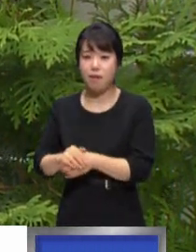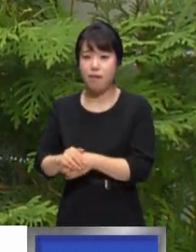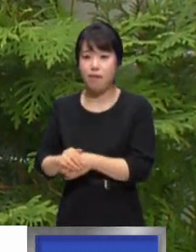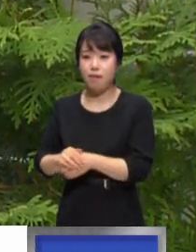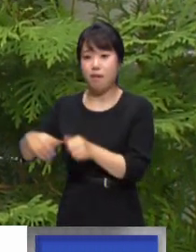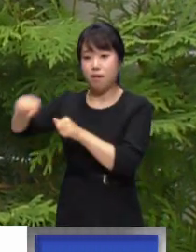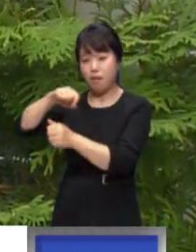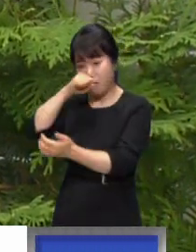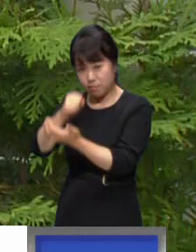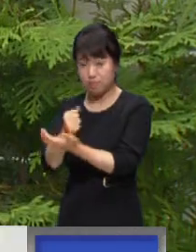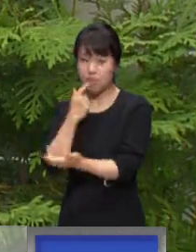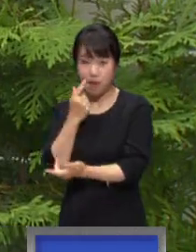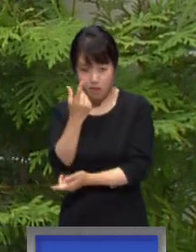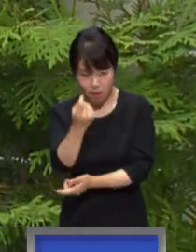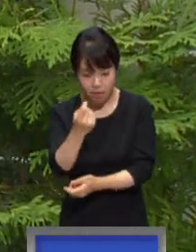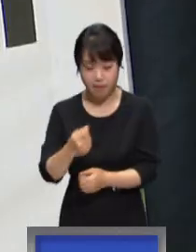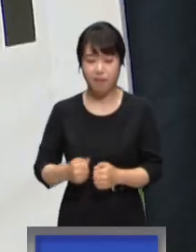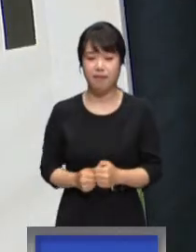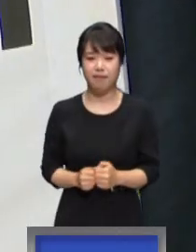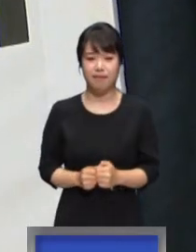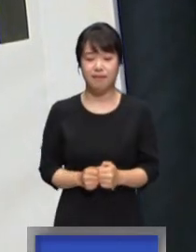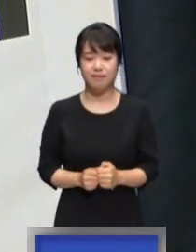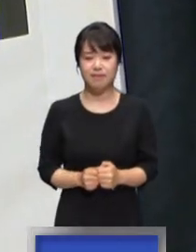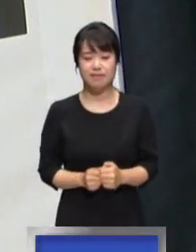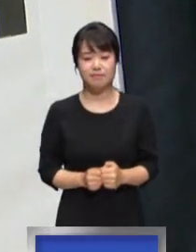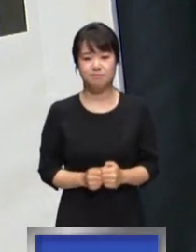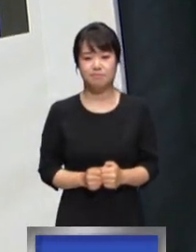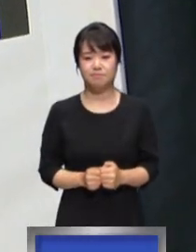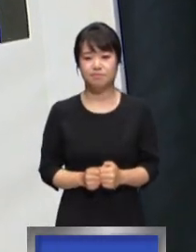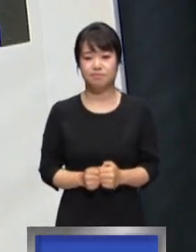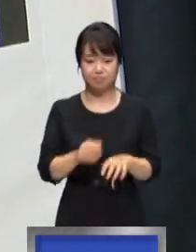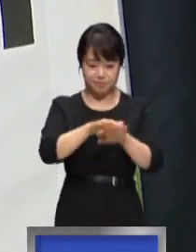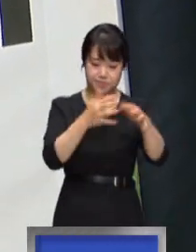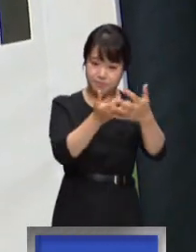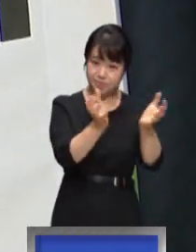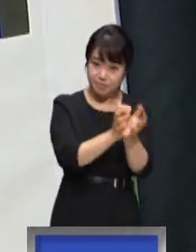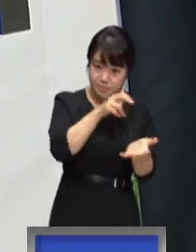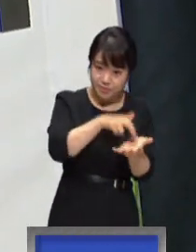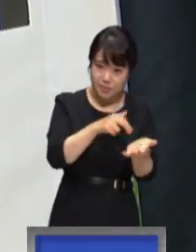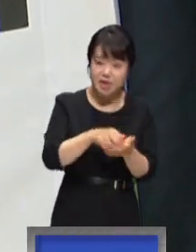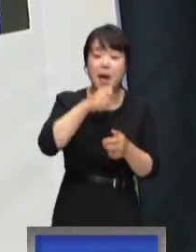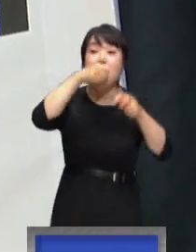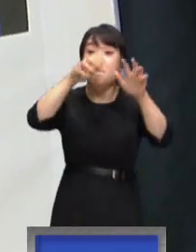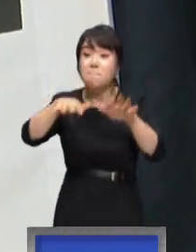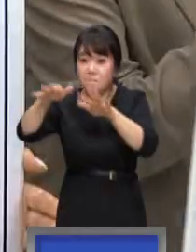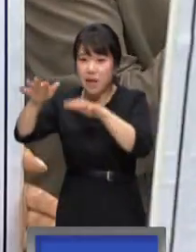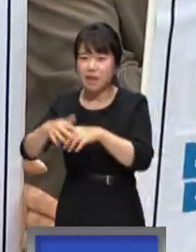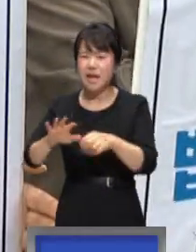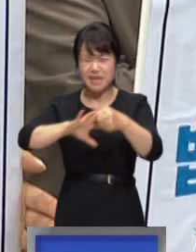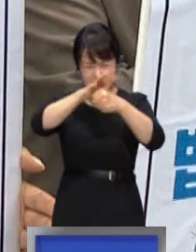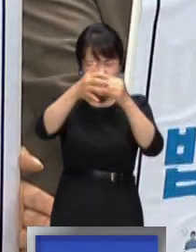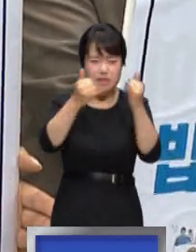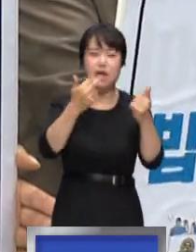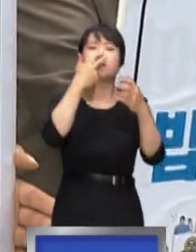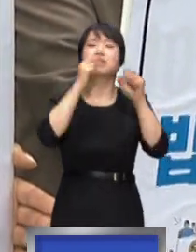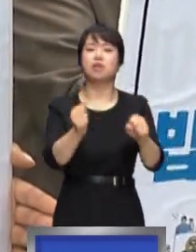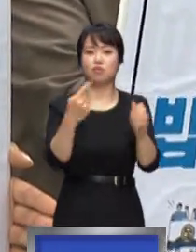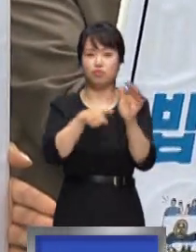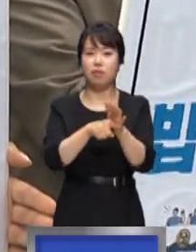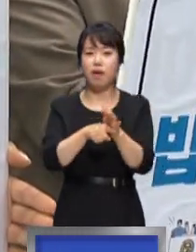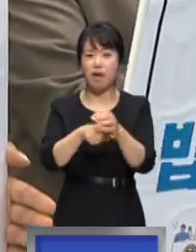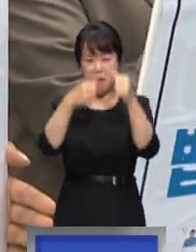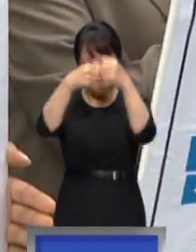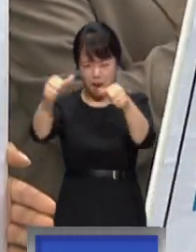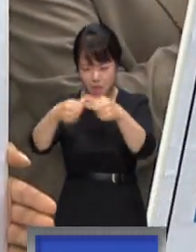게 맞지 않겠냐. 두 단체는 모두 바다는 전 세계인의 것이라며 생태계 파괴에